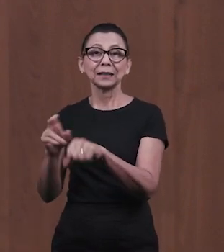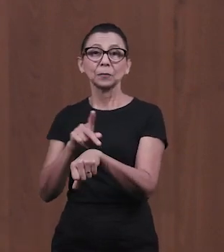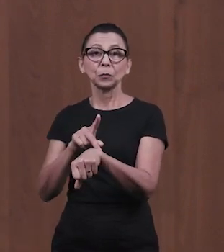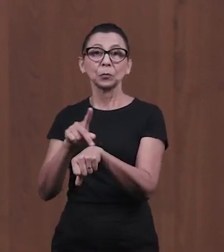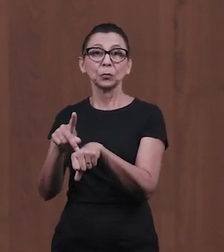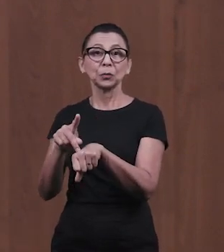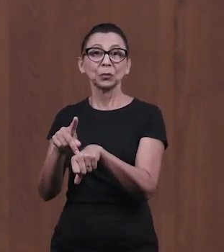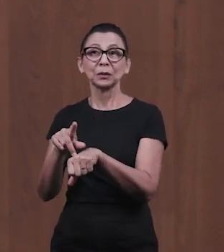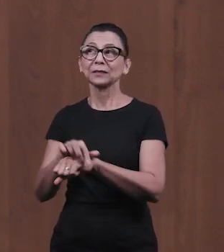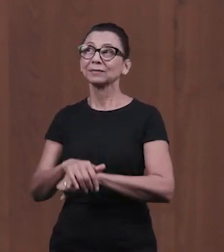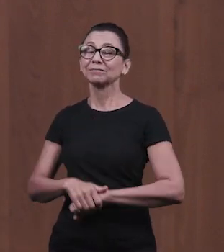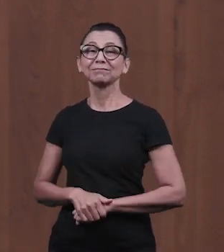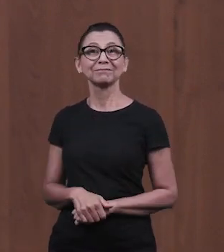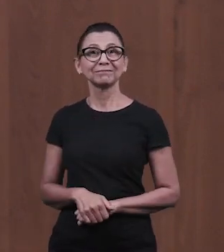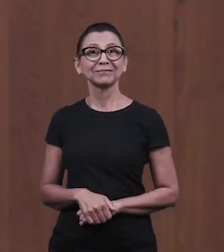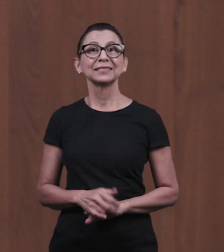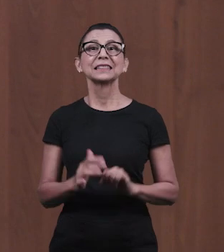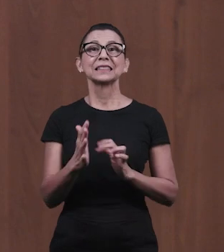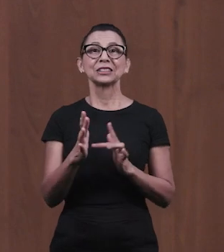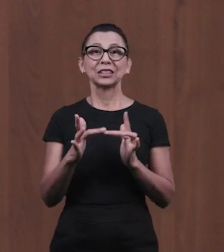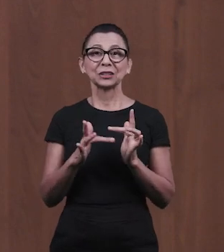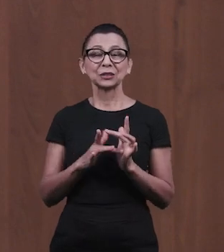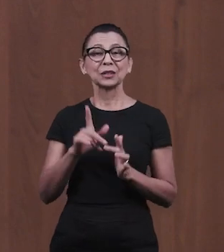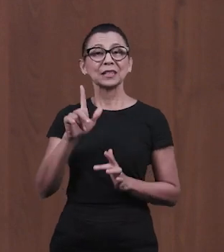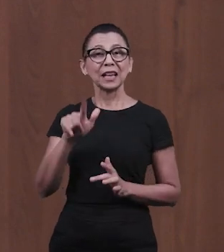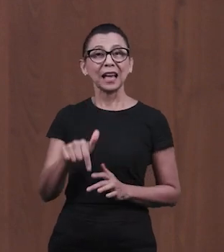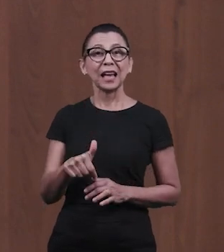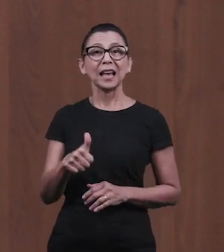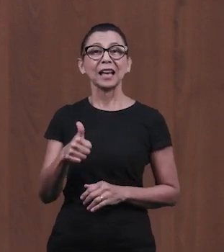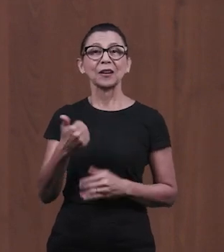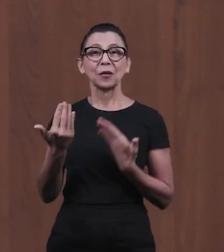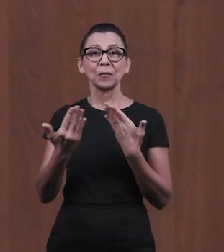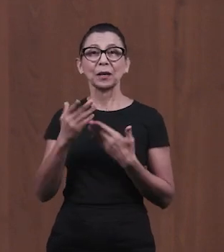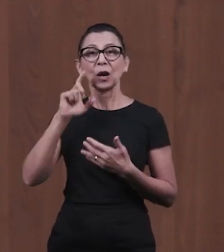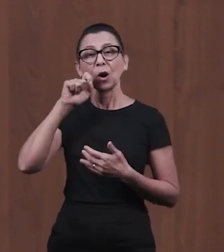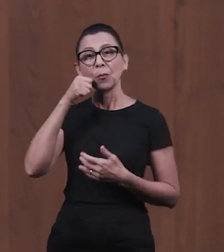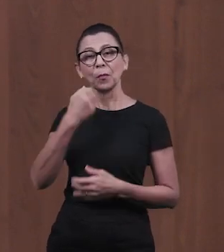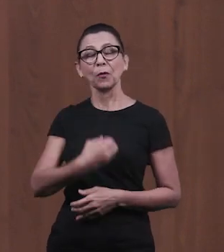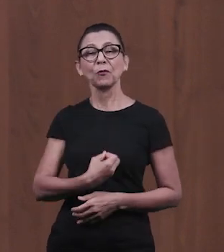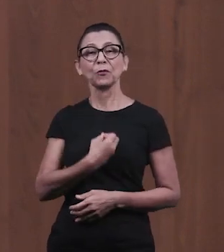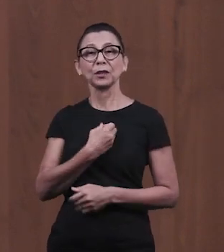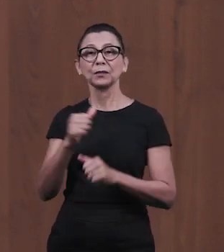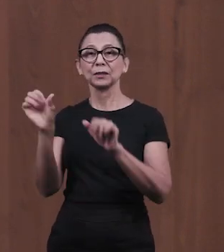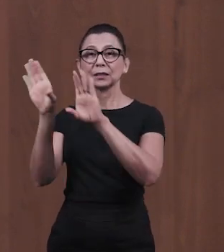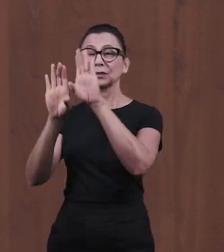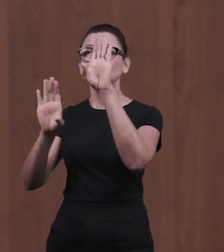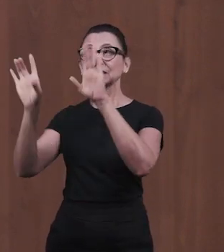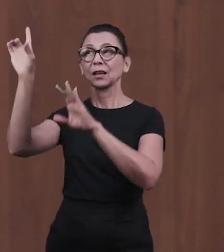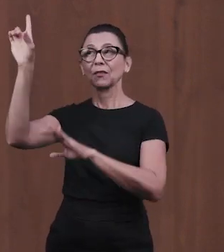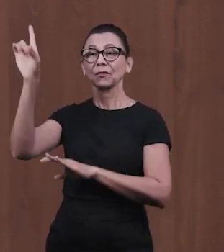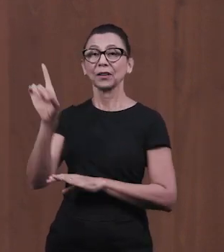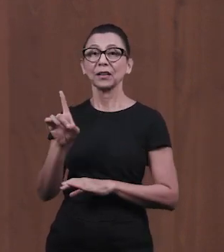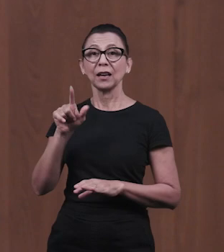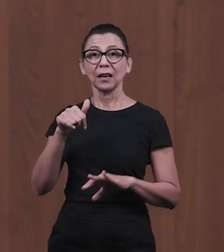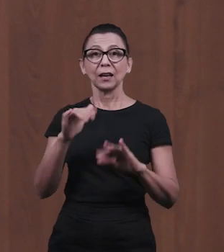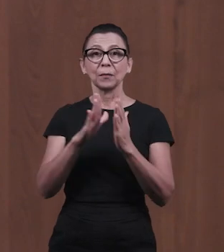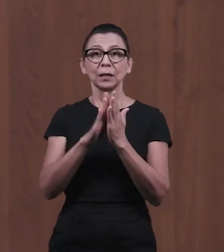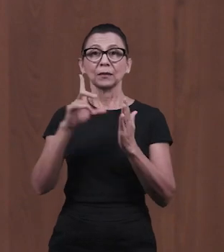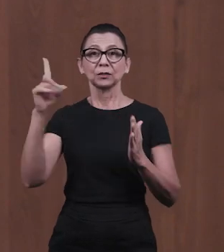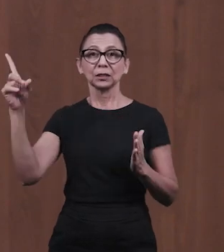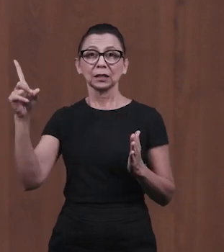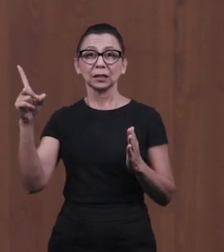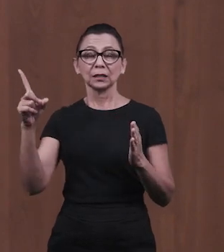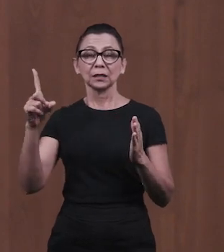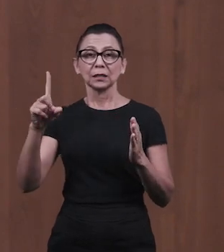примеси. Он чистый. Иисус, живой хлеб, сошедший с небес. Он Слово Божие, которое не нуждается ни в